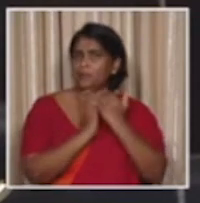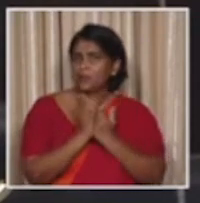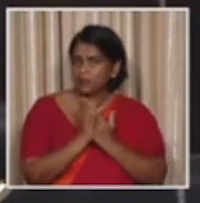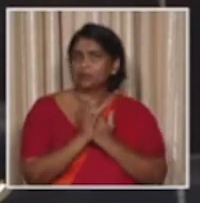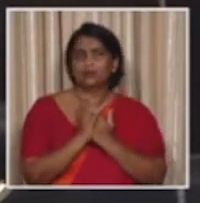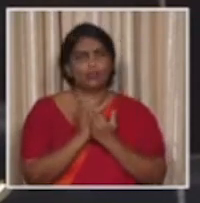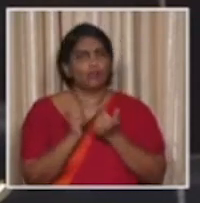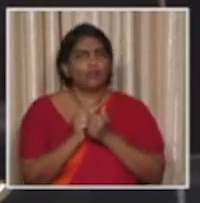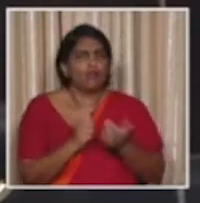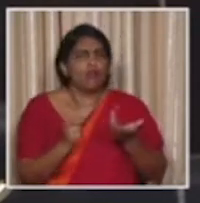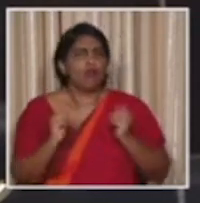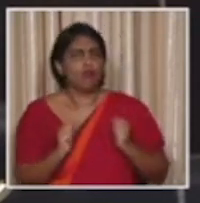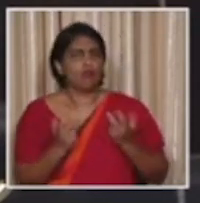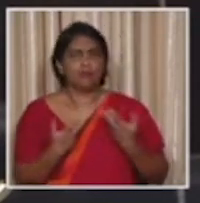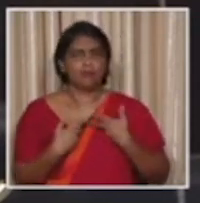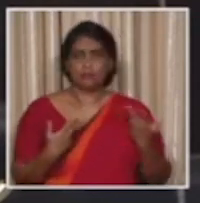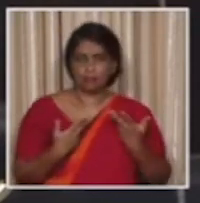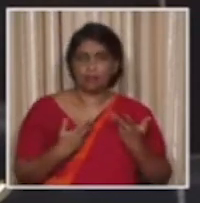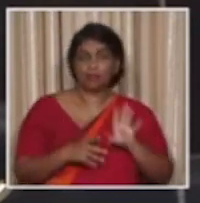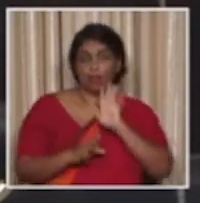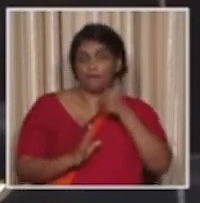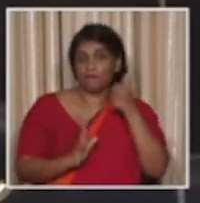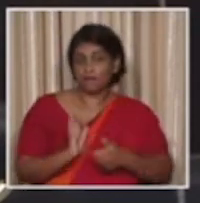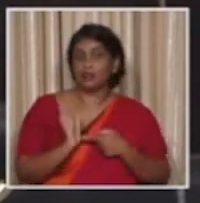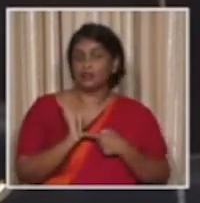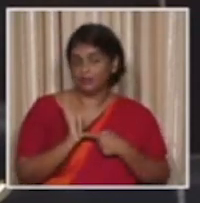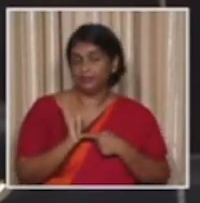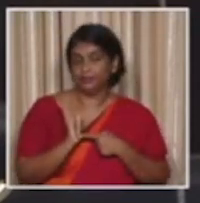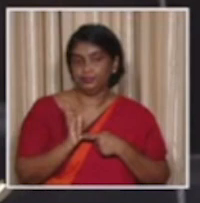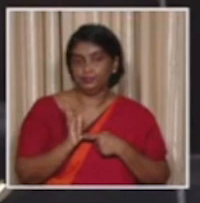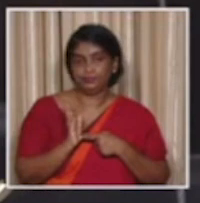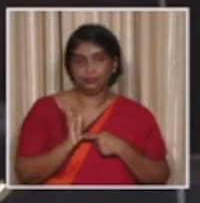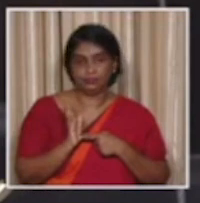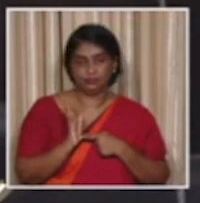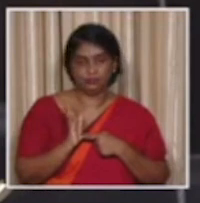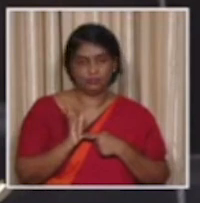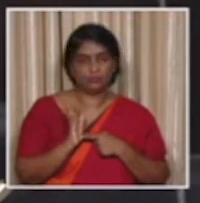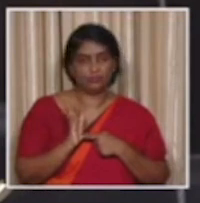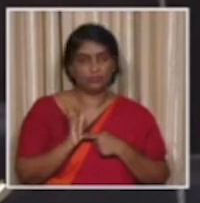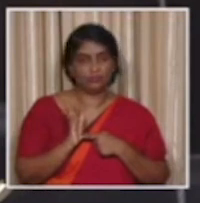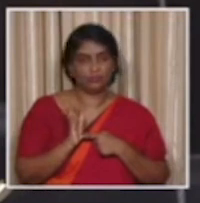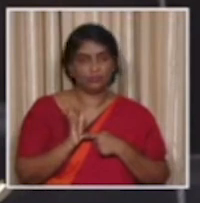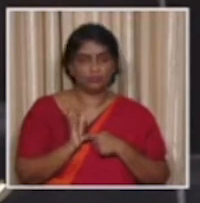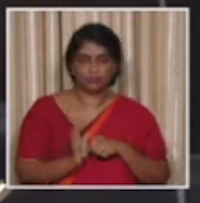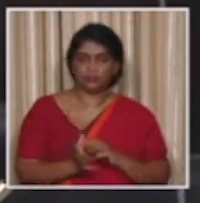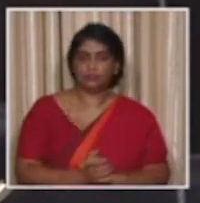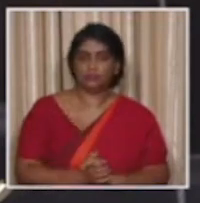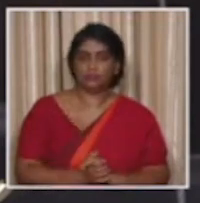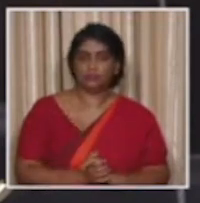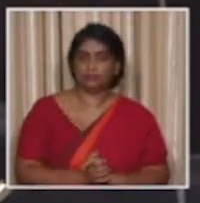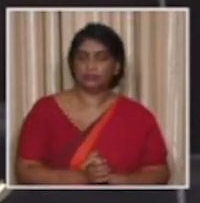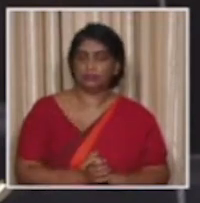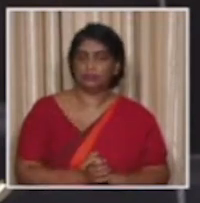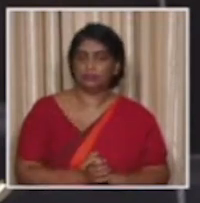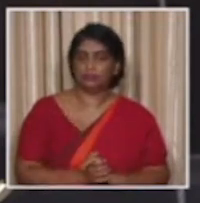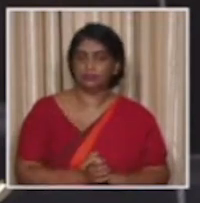එක මත ඒගොල්ලෝ කියන unreasonable නෑ කියලා. හැබැයි මේක තමයි වැදගත් කතාව. In the circumstances the parliament which has full control